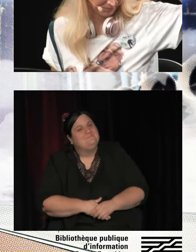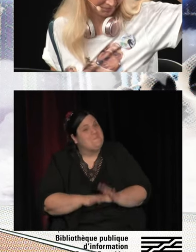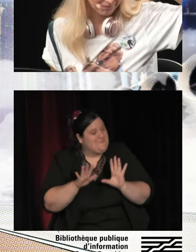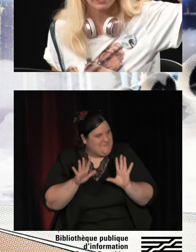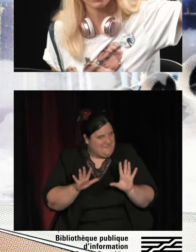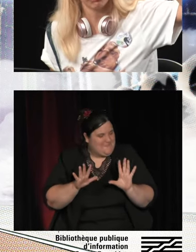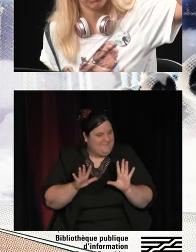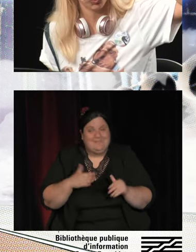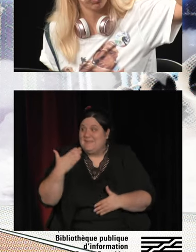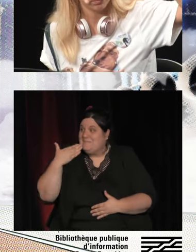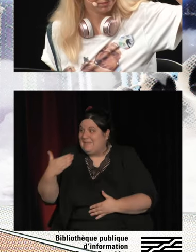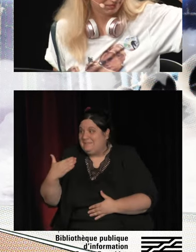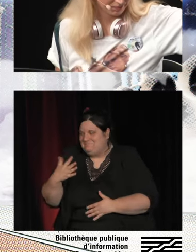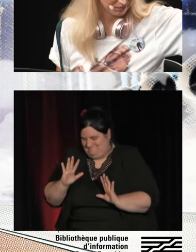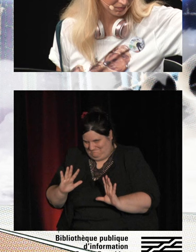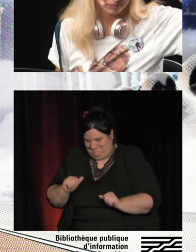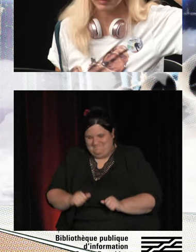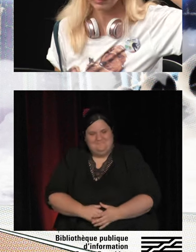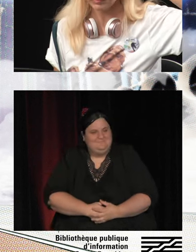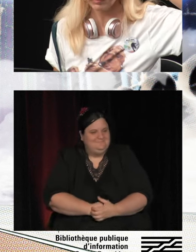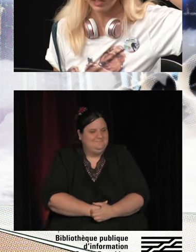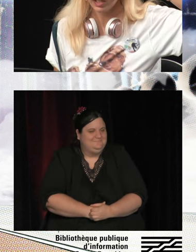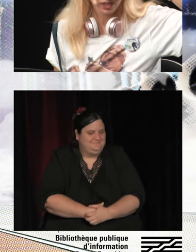Ok. Merci.